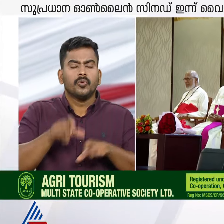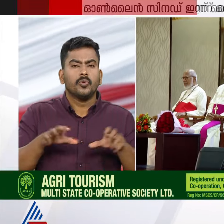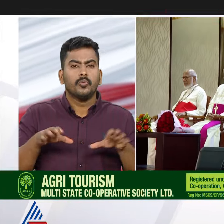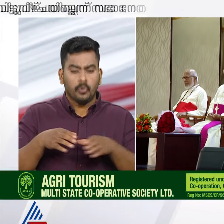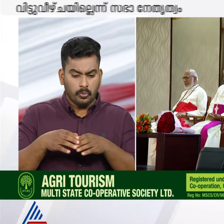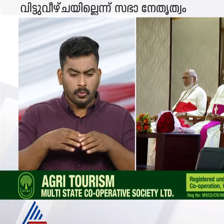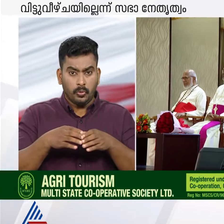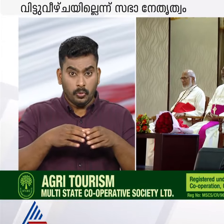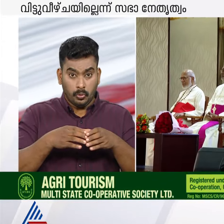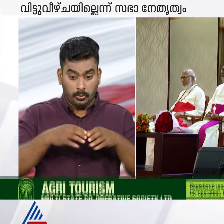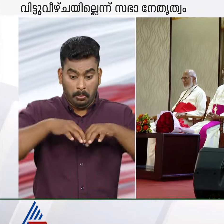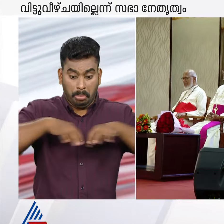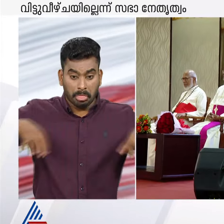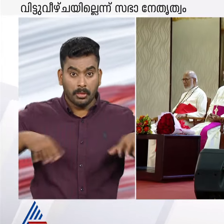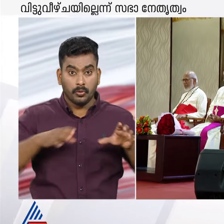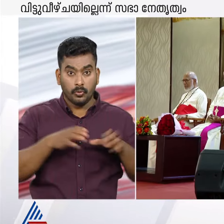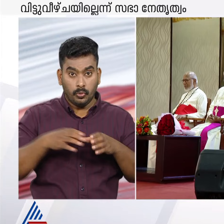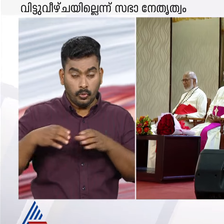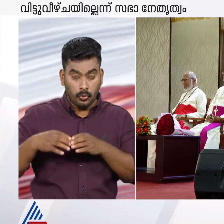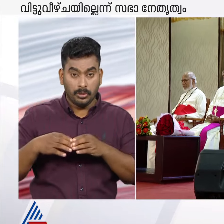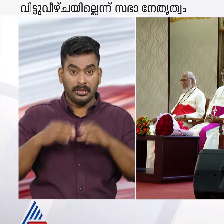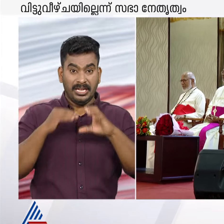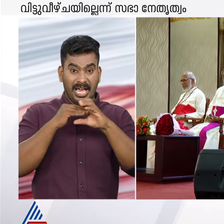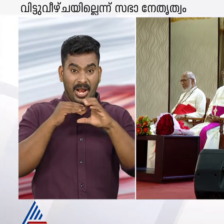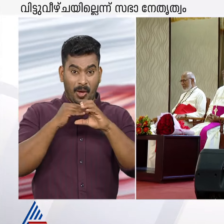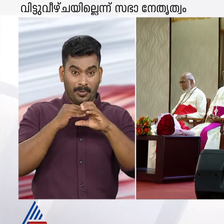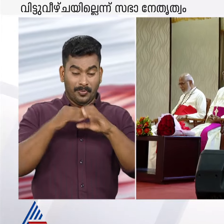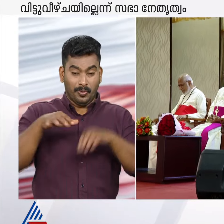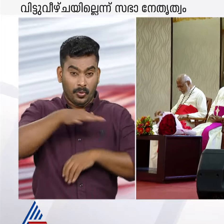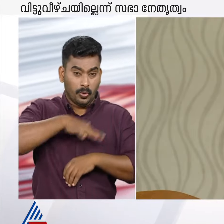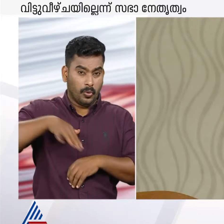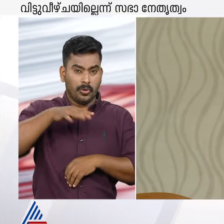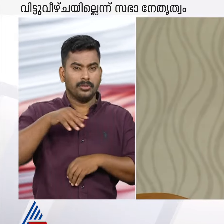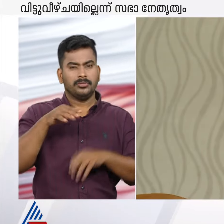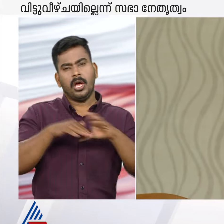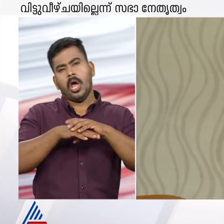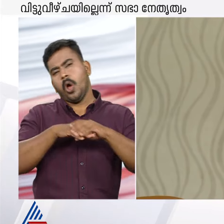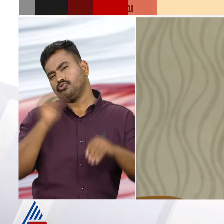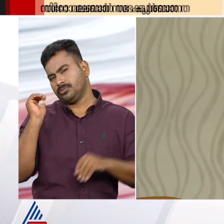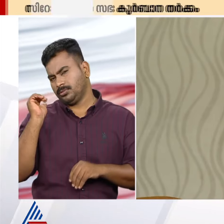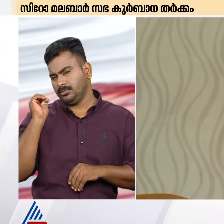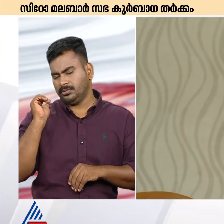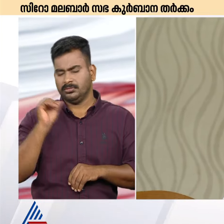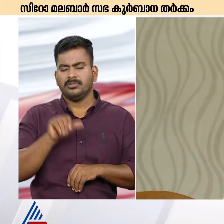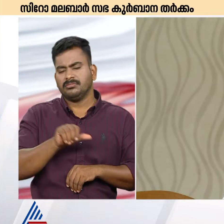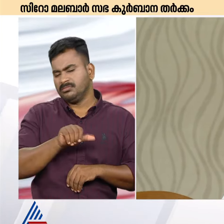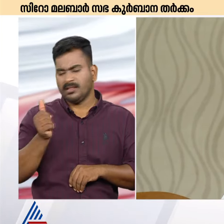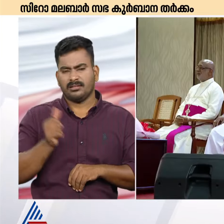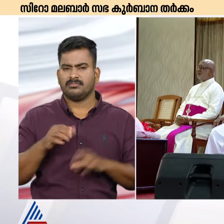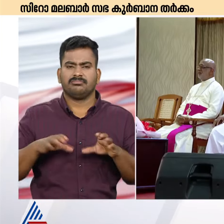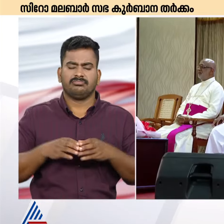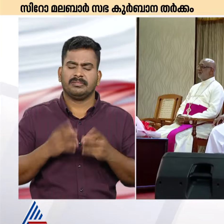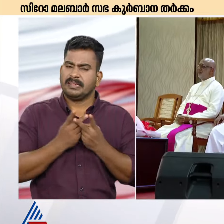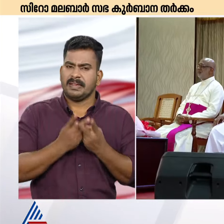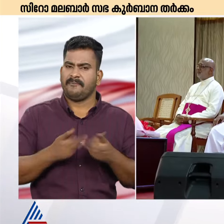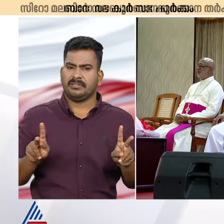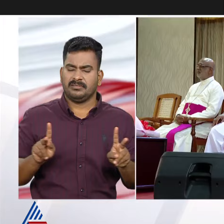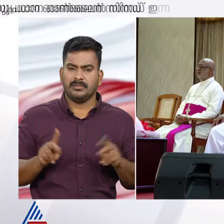എറണാകുളം അങ്കമാലി അതിരൂപത സിറോ മലബാർ സഭയ്ക്ക് പുറത്തേക്ക് പോകുന്ന സാഹചര്യം ഉണ്ടാകരുതെന്നും സമന്വയത്തിലൂടെ പരിഹാരം വേണമെന്നും ഏതാനും